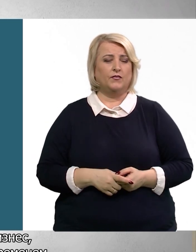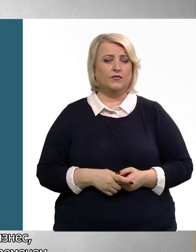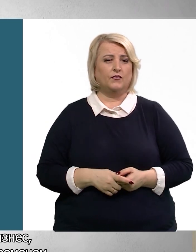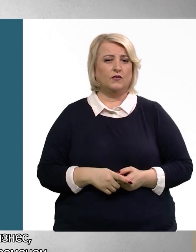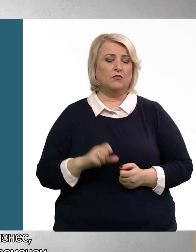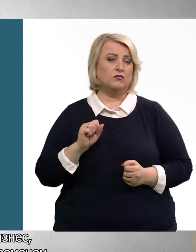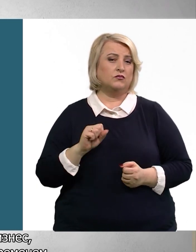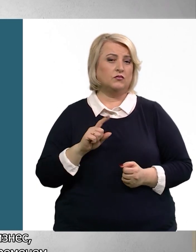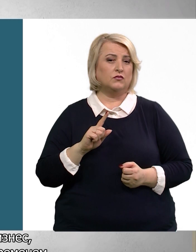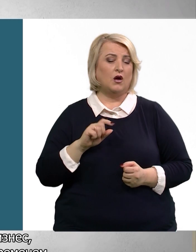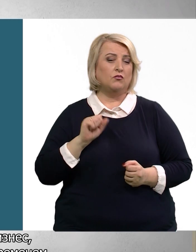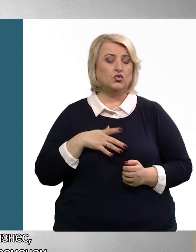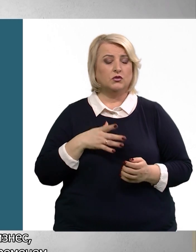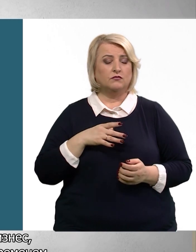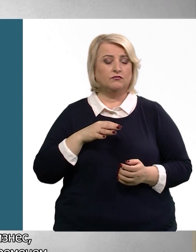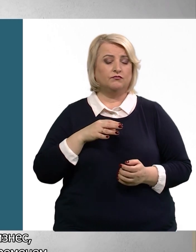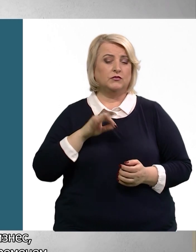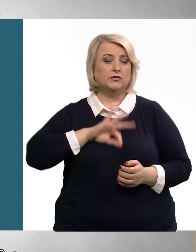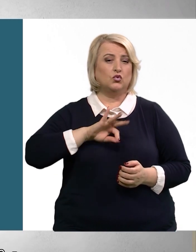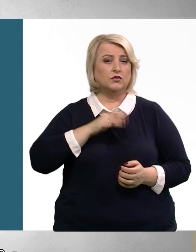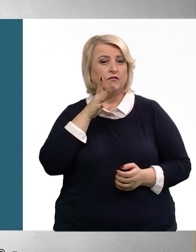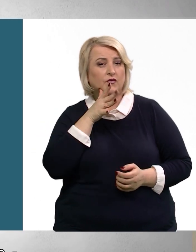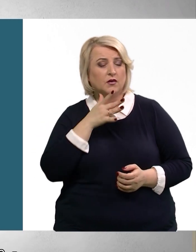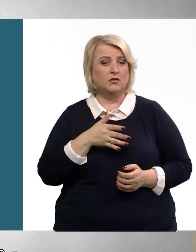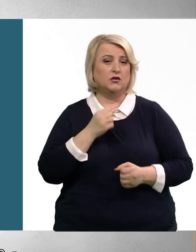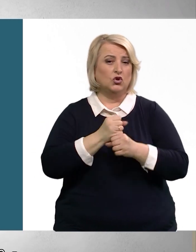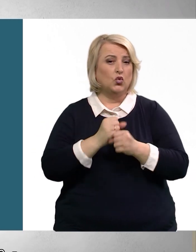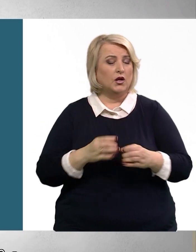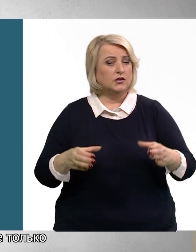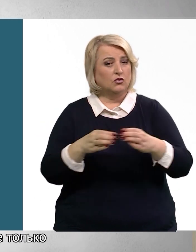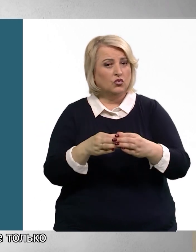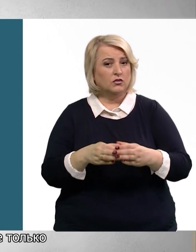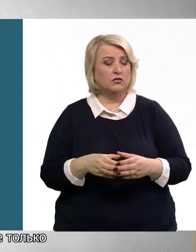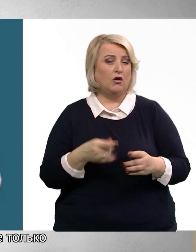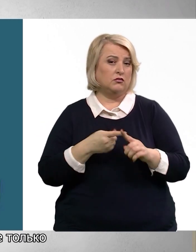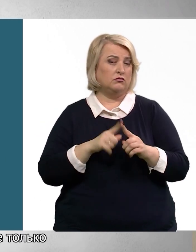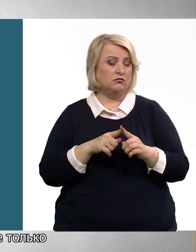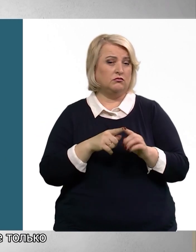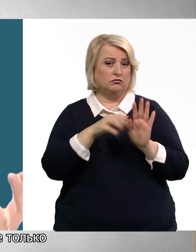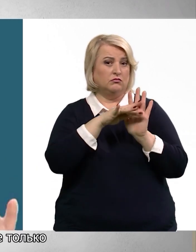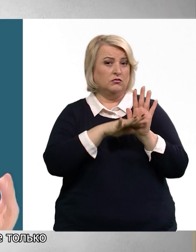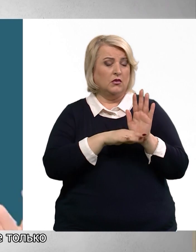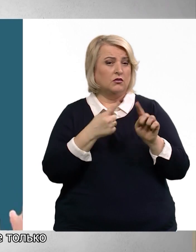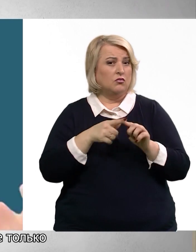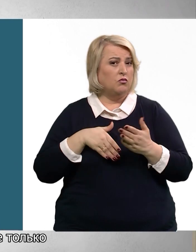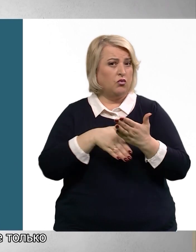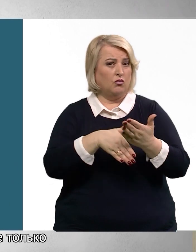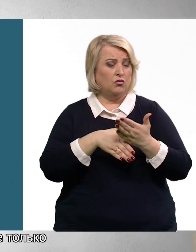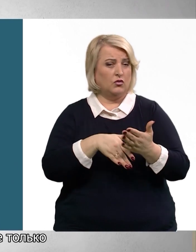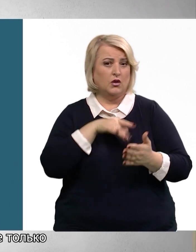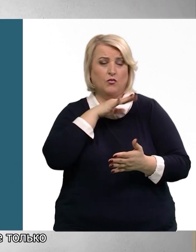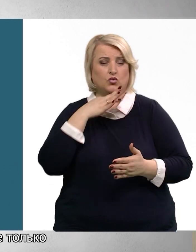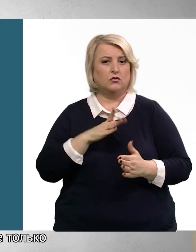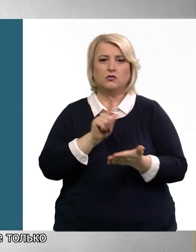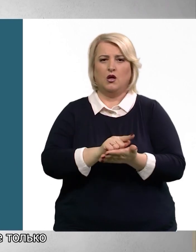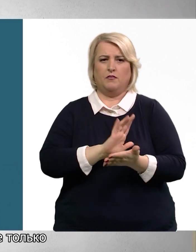care reușesc să-și gestioneze timpul, să lucreze în echipă. Deci vedeți că sunt concepte care îi ajută la